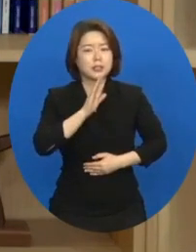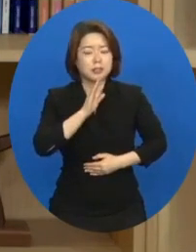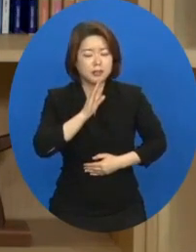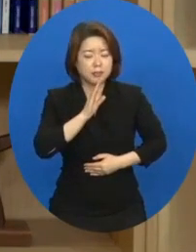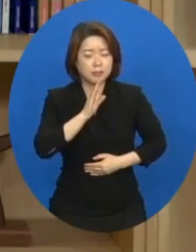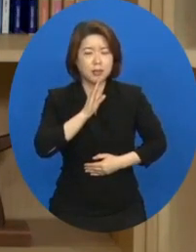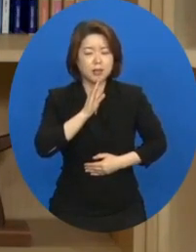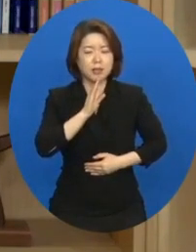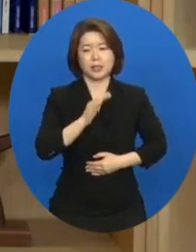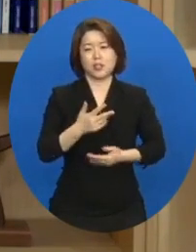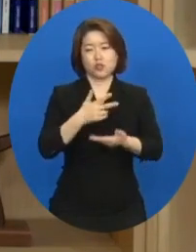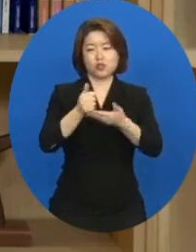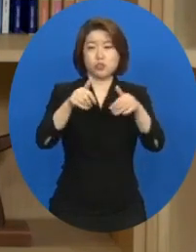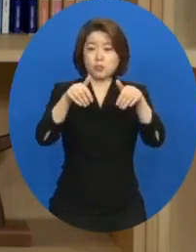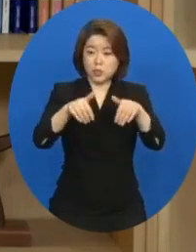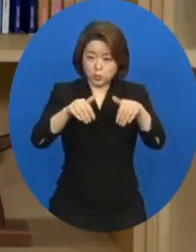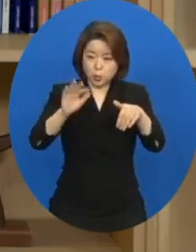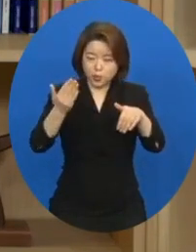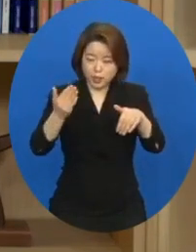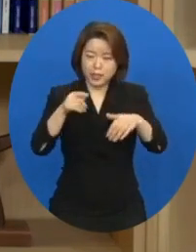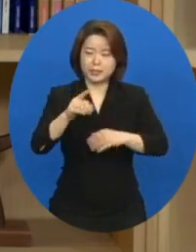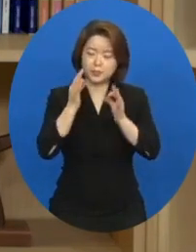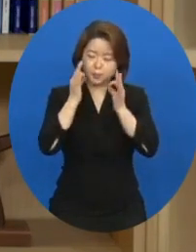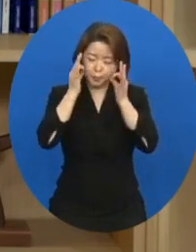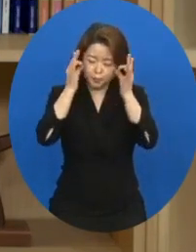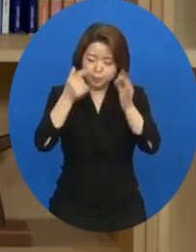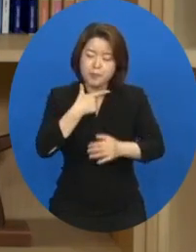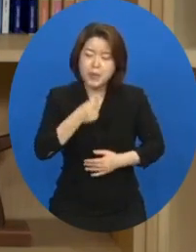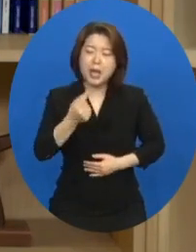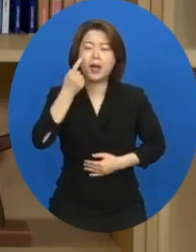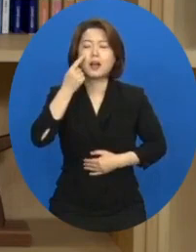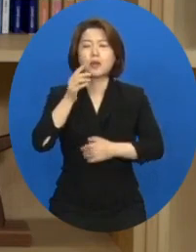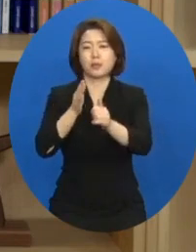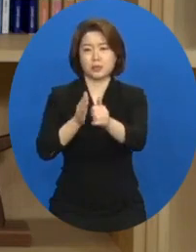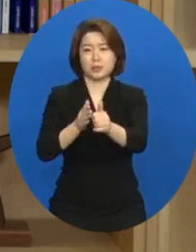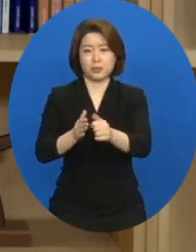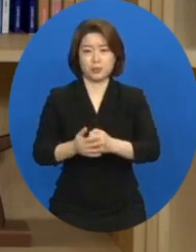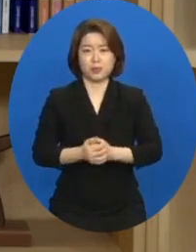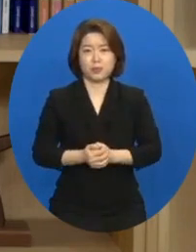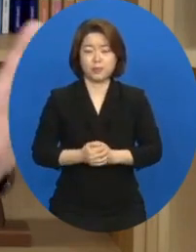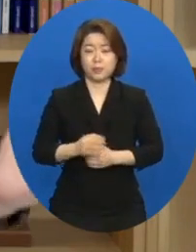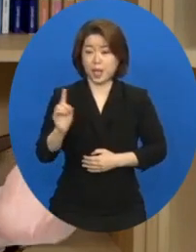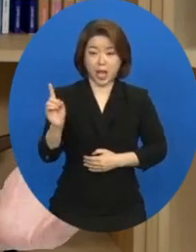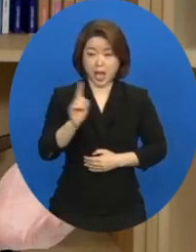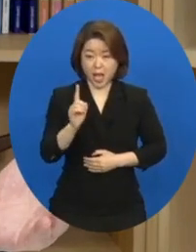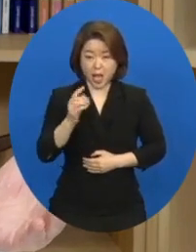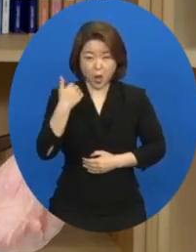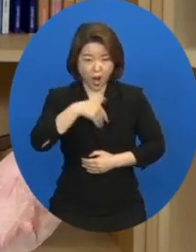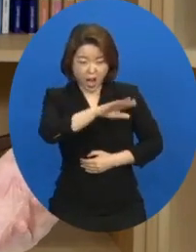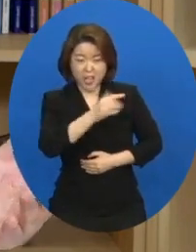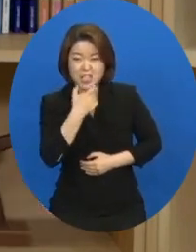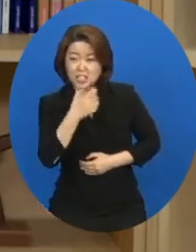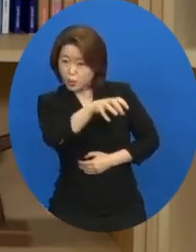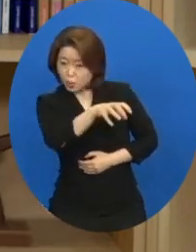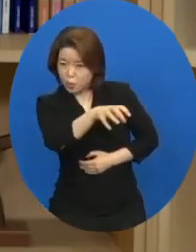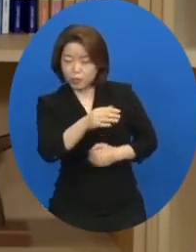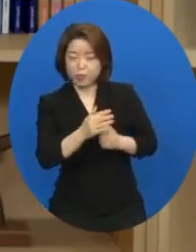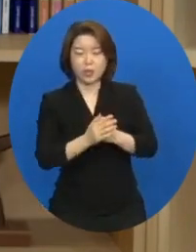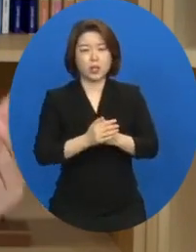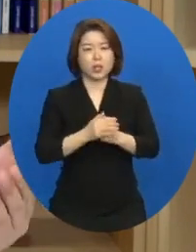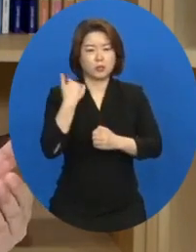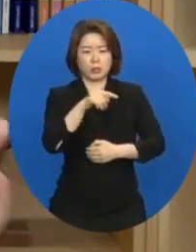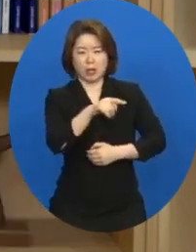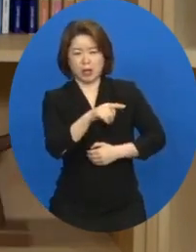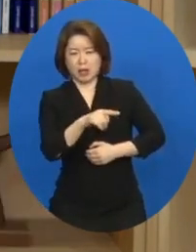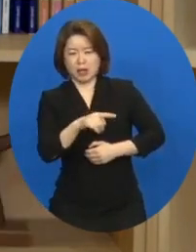주의 종이 되기를 그걸 갈망 하세요 아무도 가지 않겠다는 거 아무도 하지